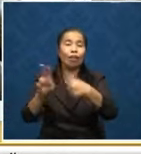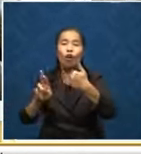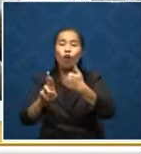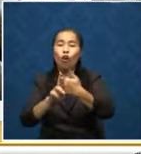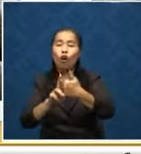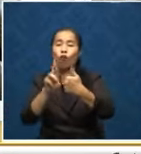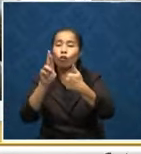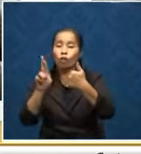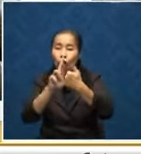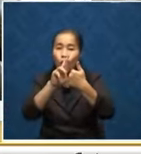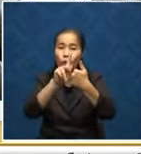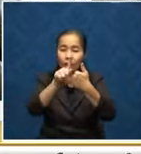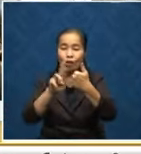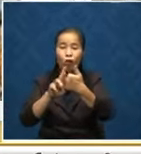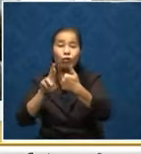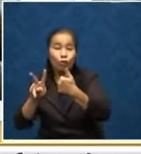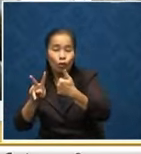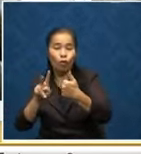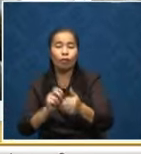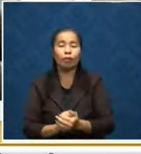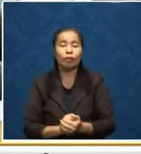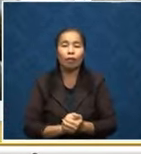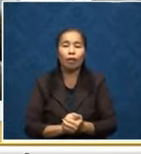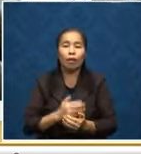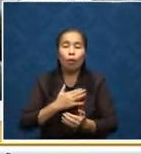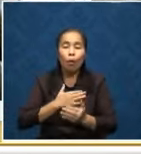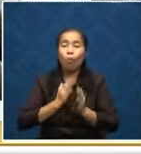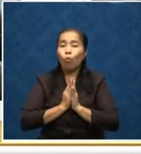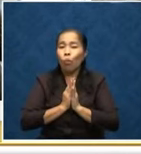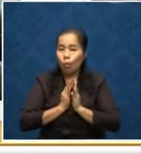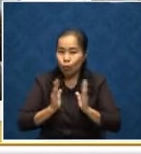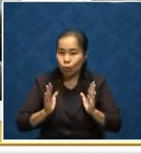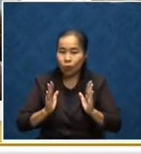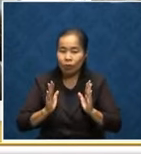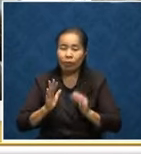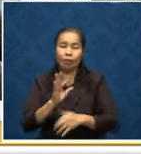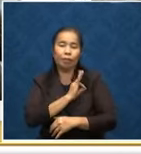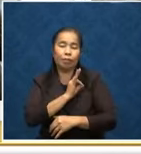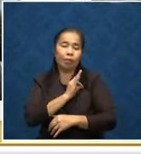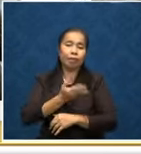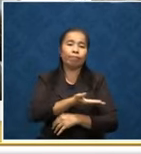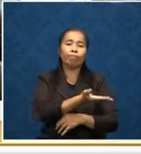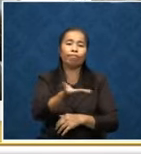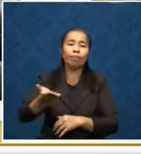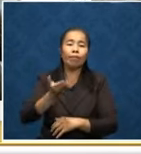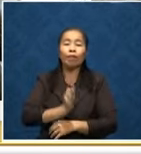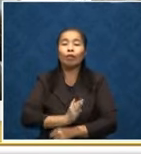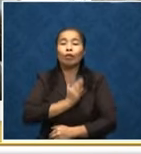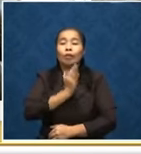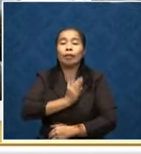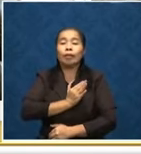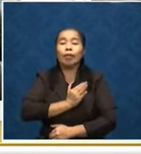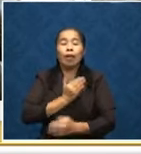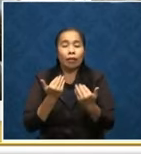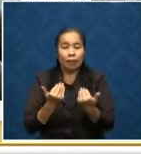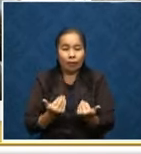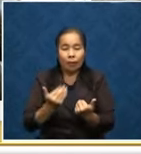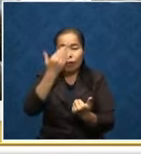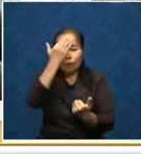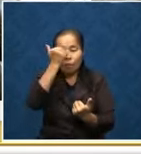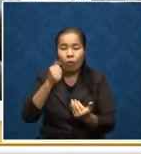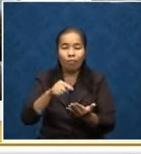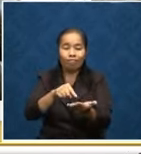สองท่านนะครับผมต้องขอบคุณเพื่อนสมาชิกในสภาทรงเกียรติแห่งนี้ที่